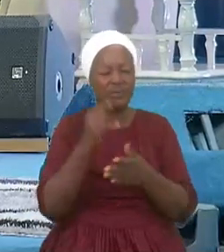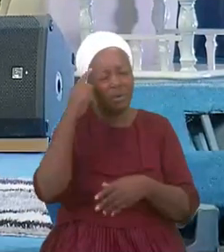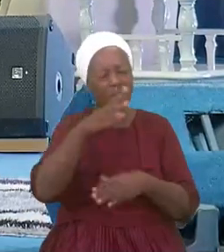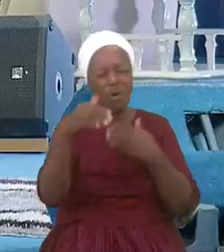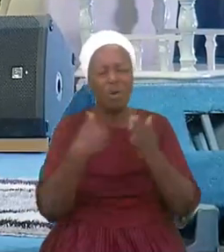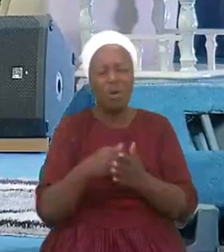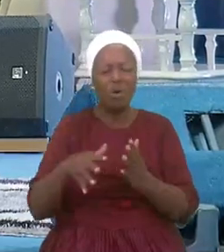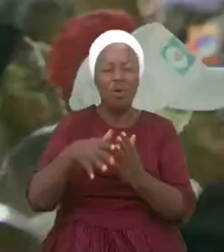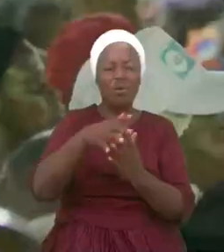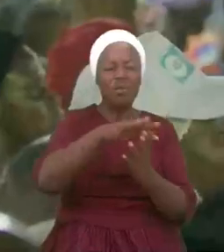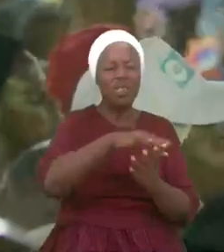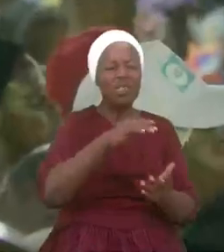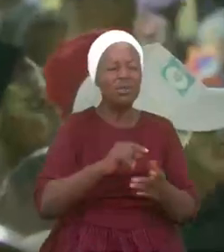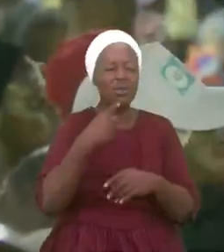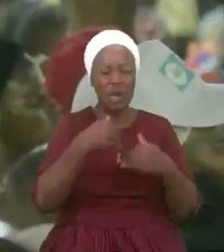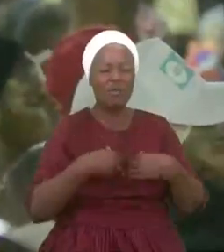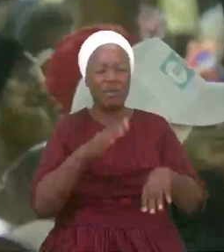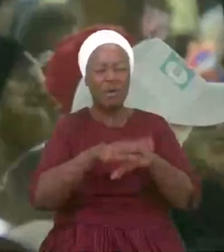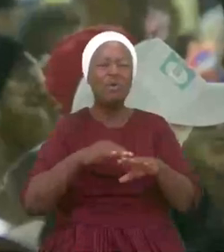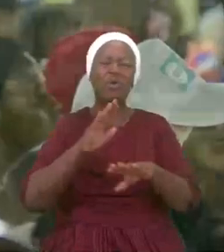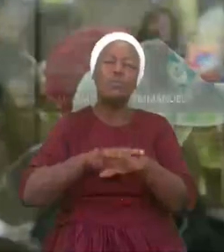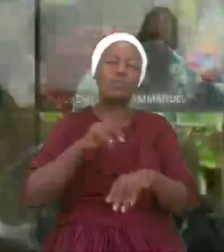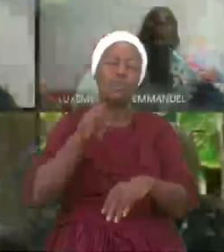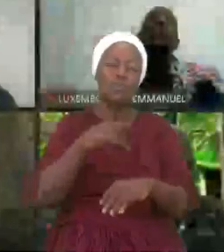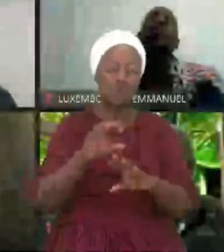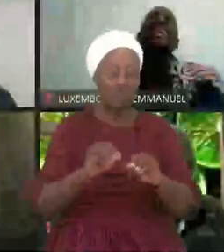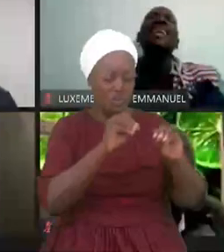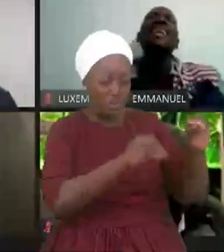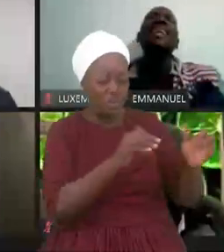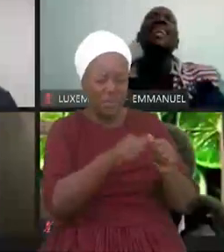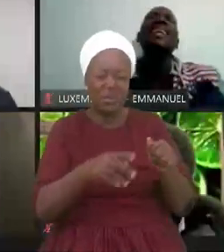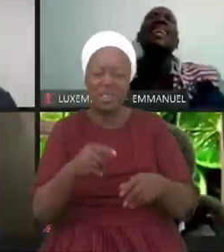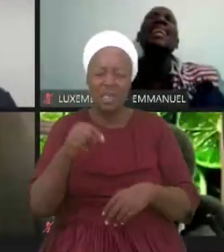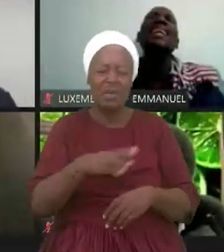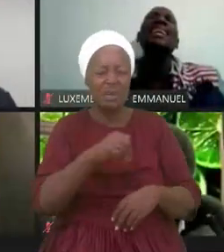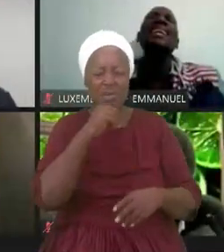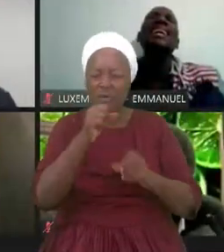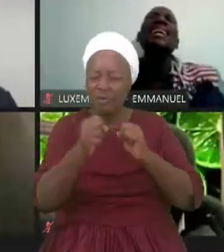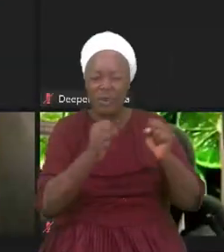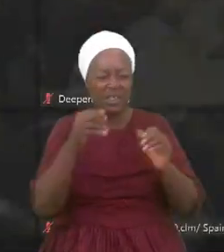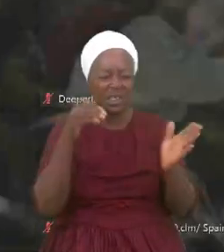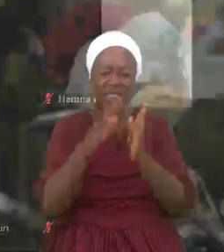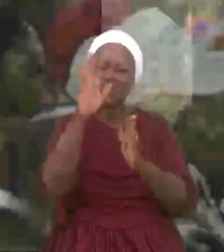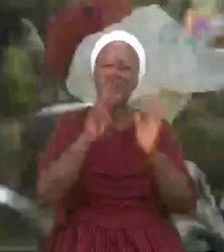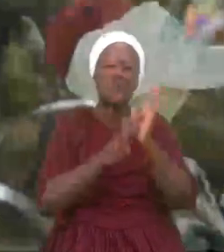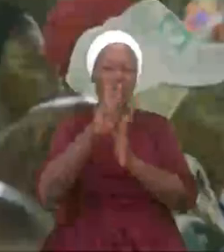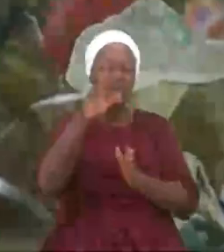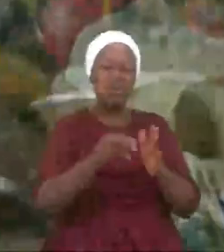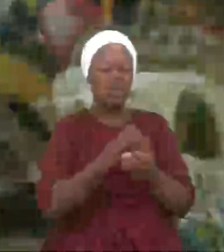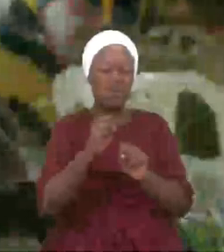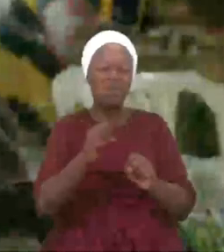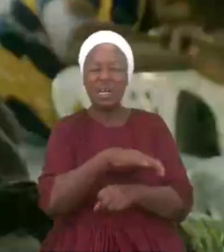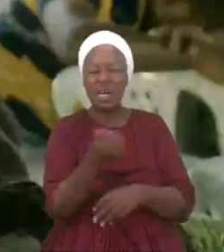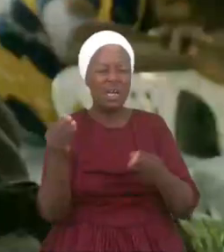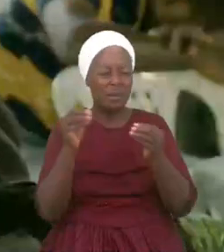Seigneur sera sauvé et j'ai pris pour tous ces gens qui t'ont invoqué qui abandonnent